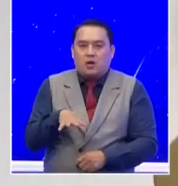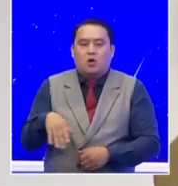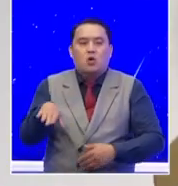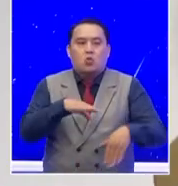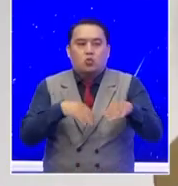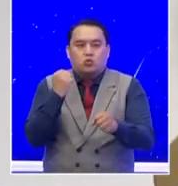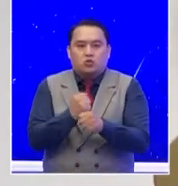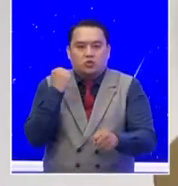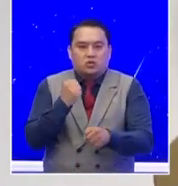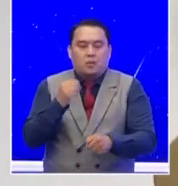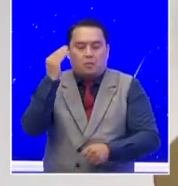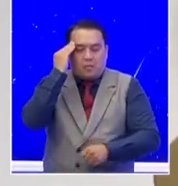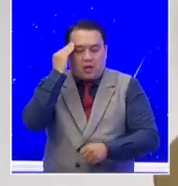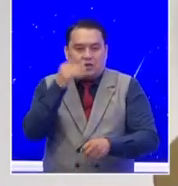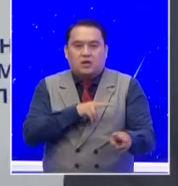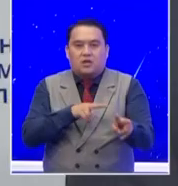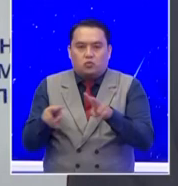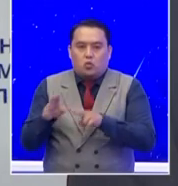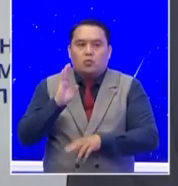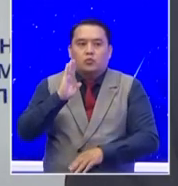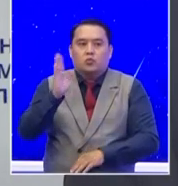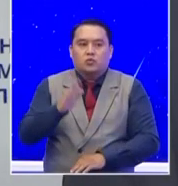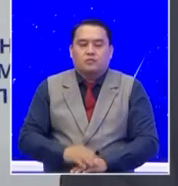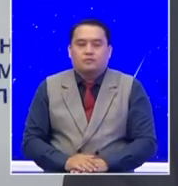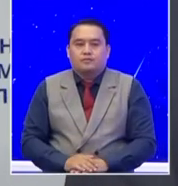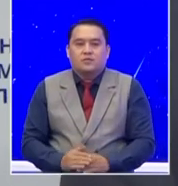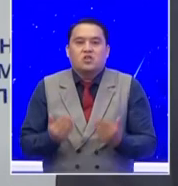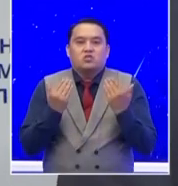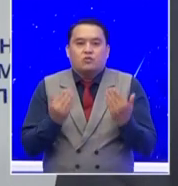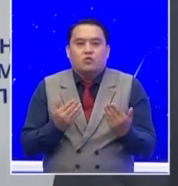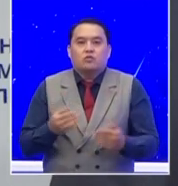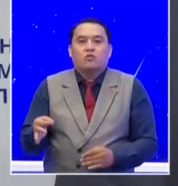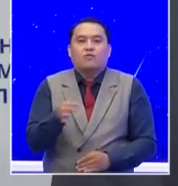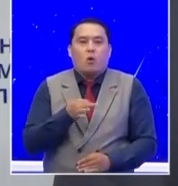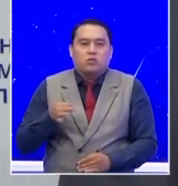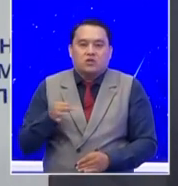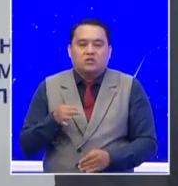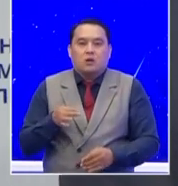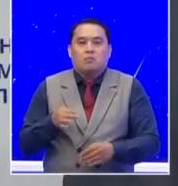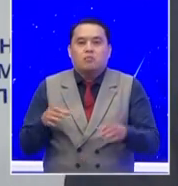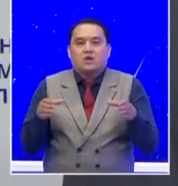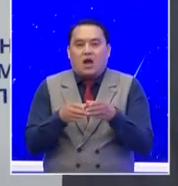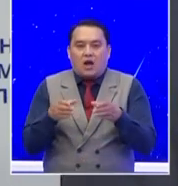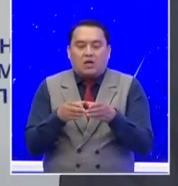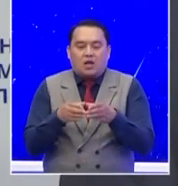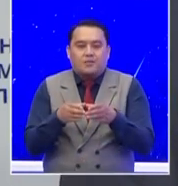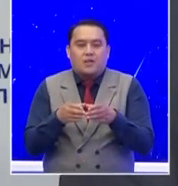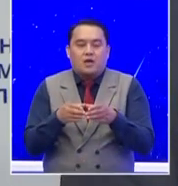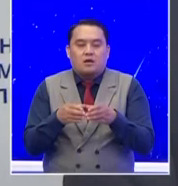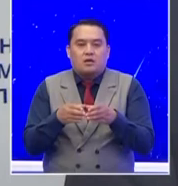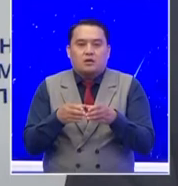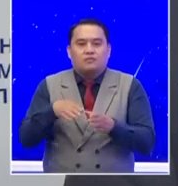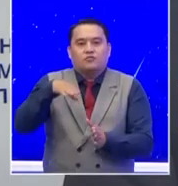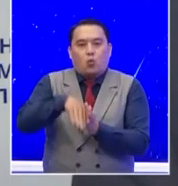ужесточат нормы санитарного контроля сегодня формируются в области бригада мобильный групп состоящий из